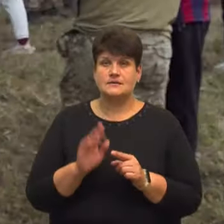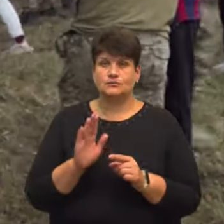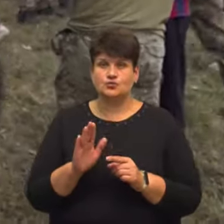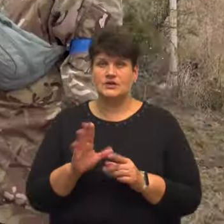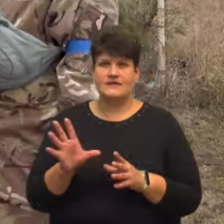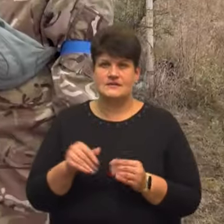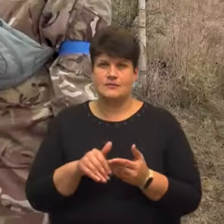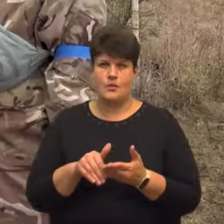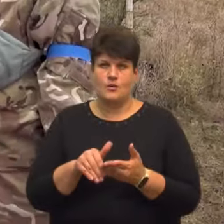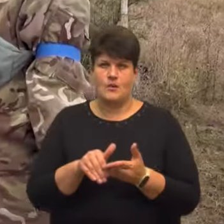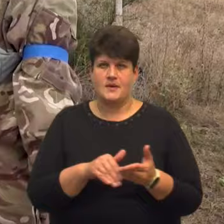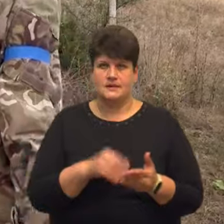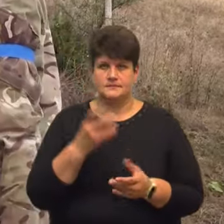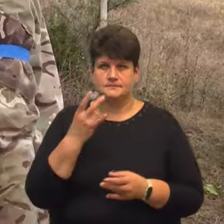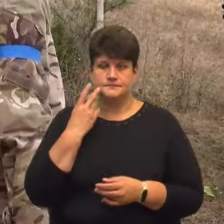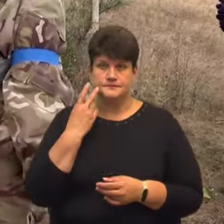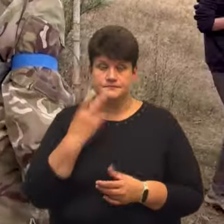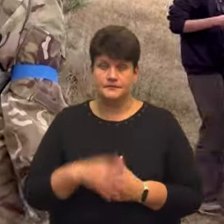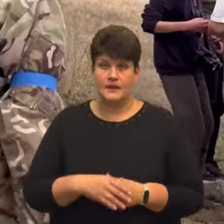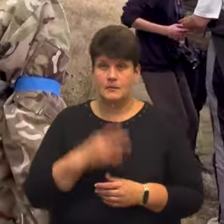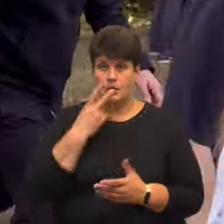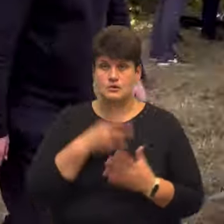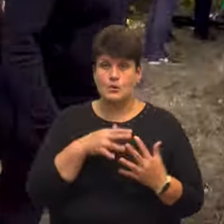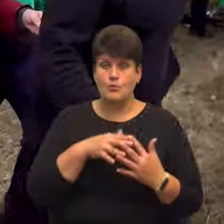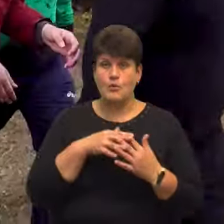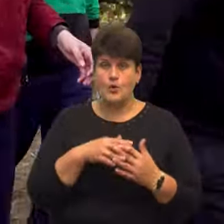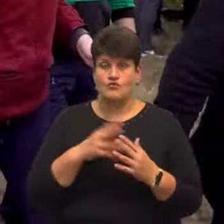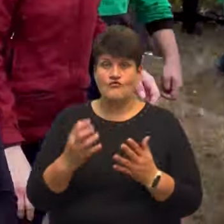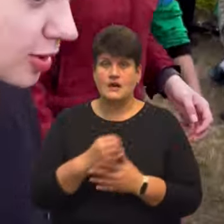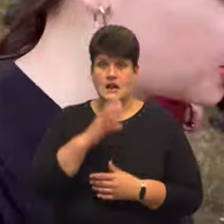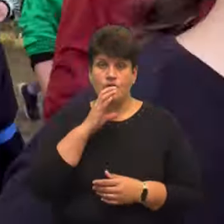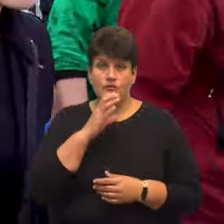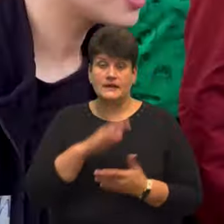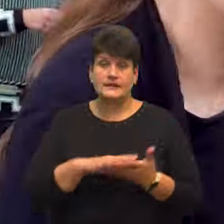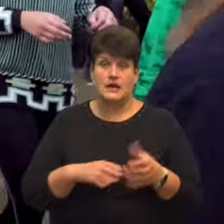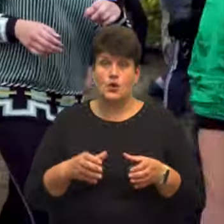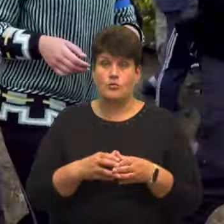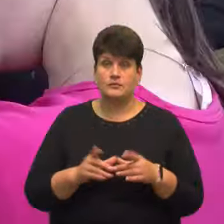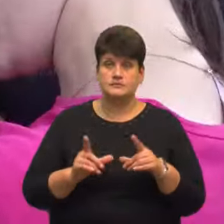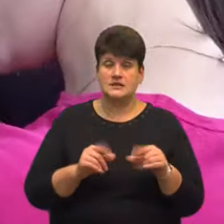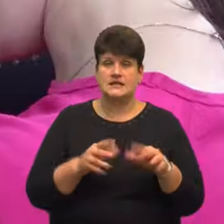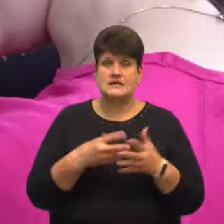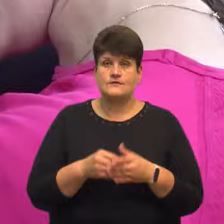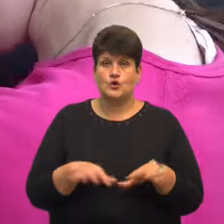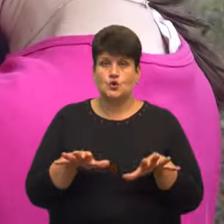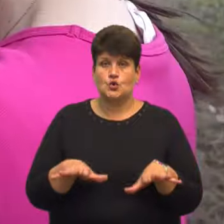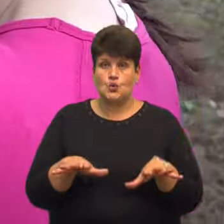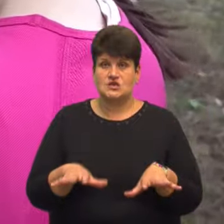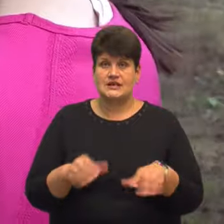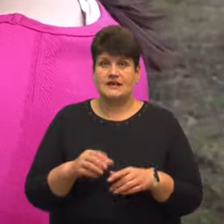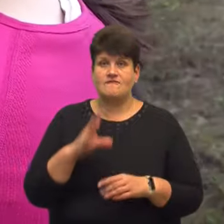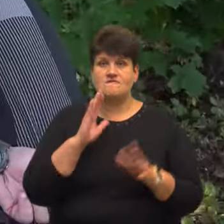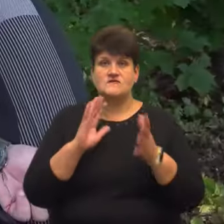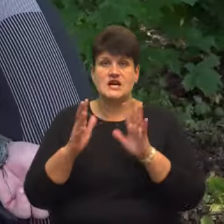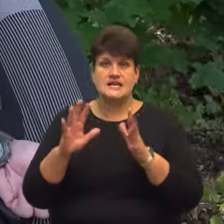допомагати так під час показового бою виграли вовки далі команди вирушили на свої точки в лісі аби змагатися за